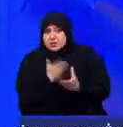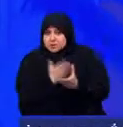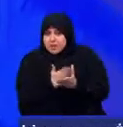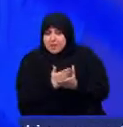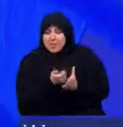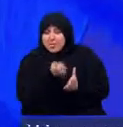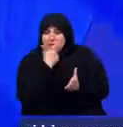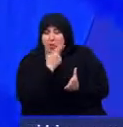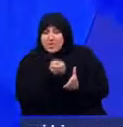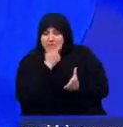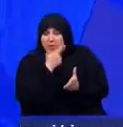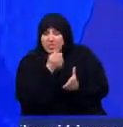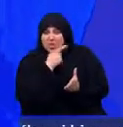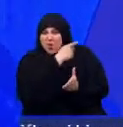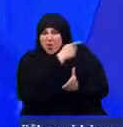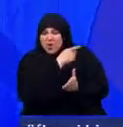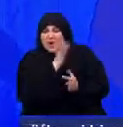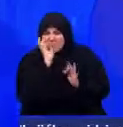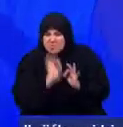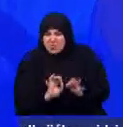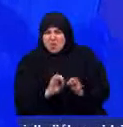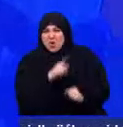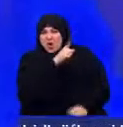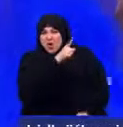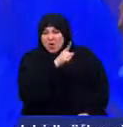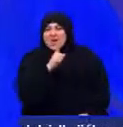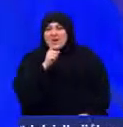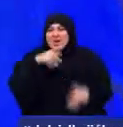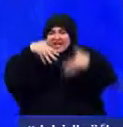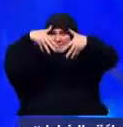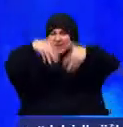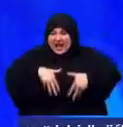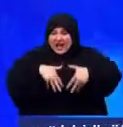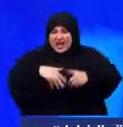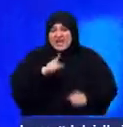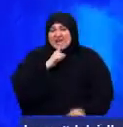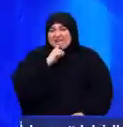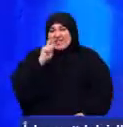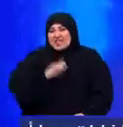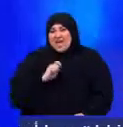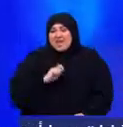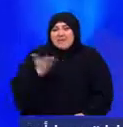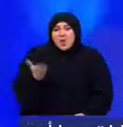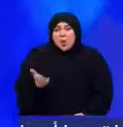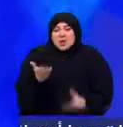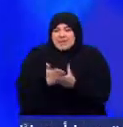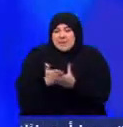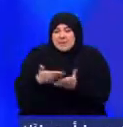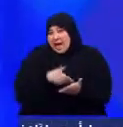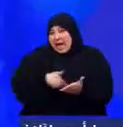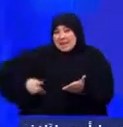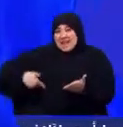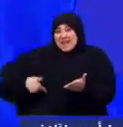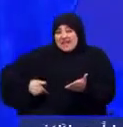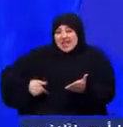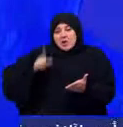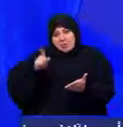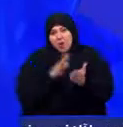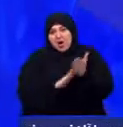تخفيض المناعة كي يقبل جسمهم هذه الأعضاء. هذه الأعضاء صحيح. إذن عندما تفوق هذه